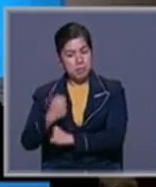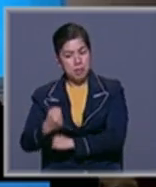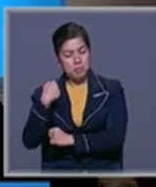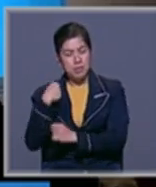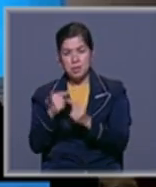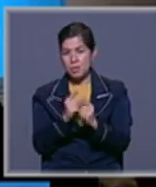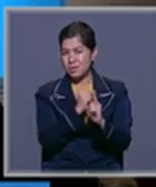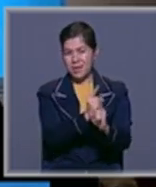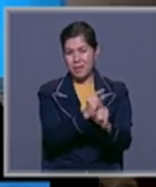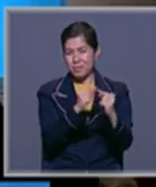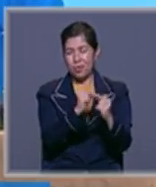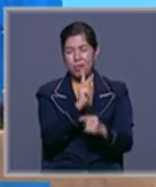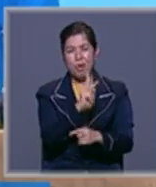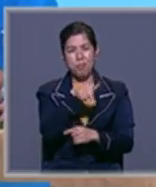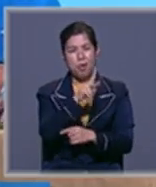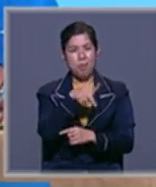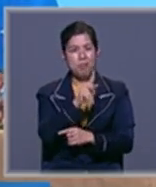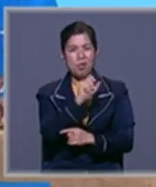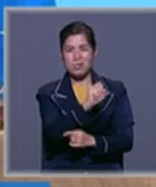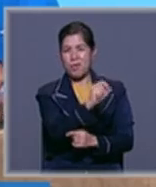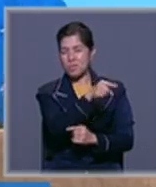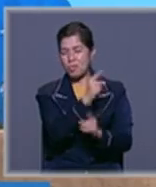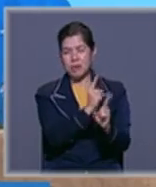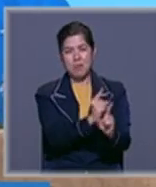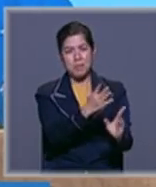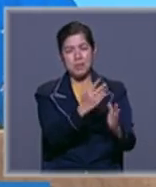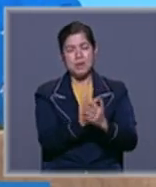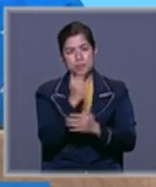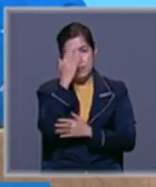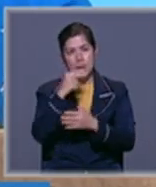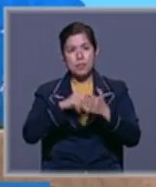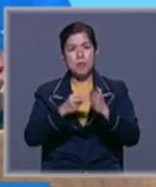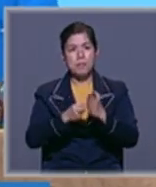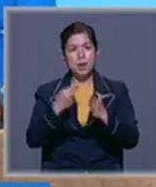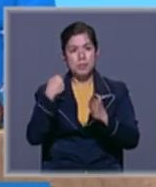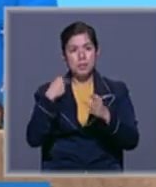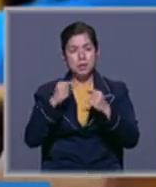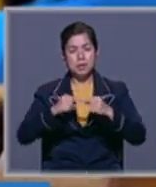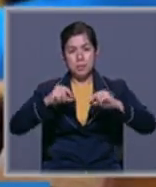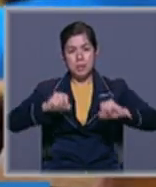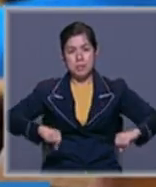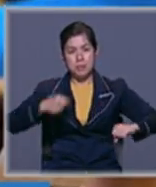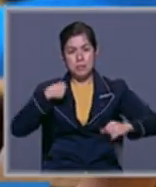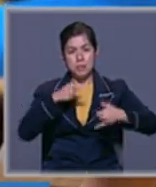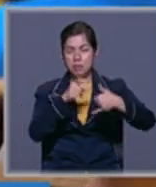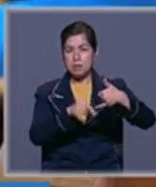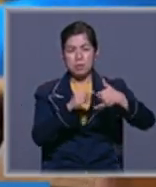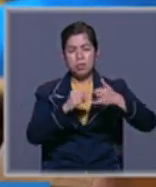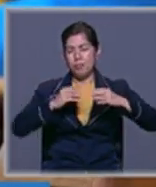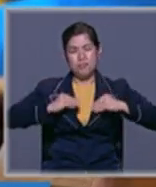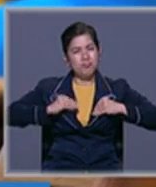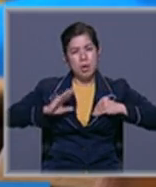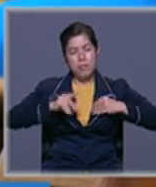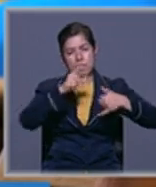ม่เดินตามแนวทางกปปส.น่าจะยังมีอยู่เพราะเป็นการโหวตโดยไม่รับคุณพีรพันธ์ซึ่งชูแนวทางกปปส.